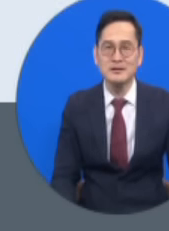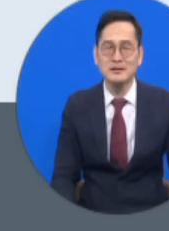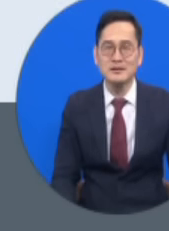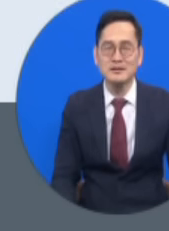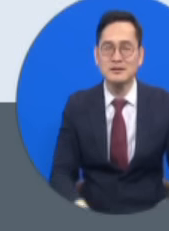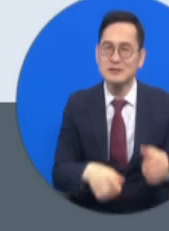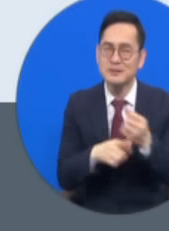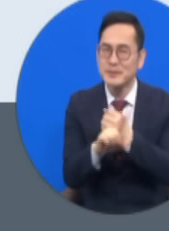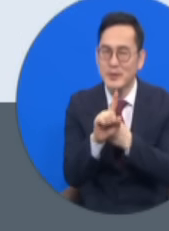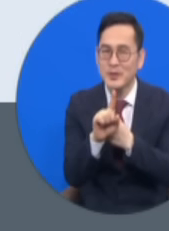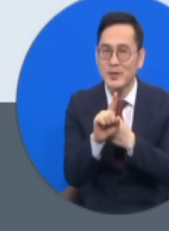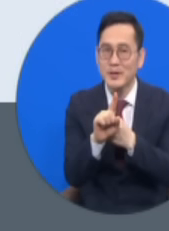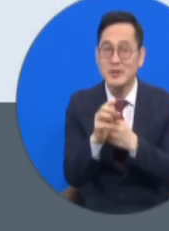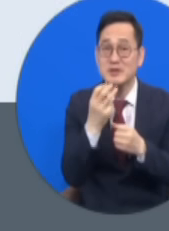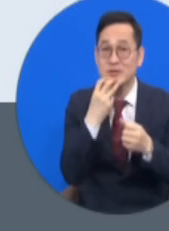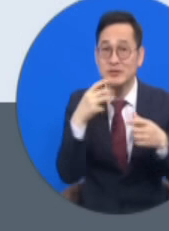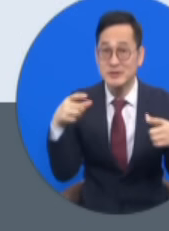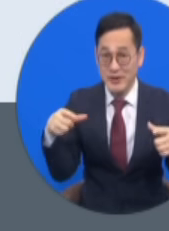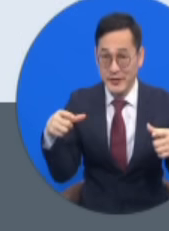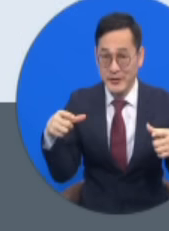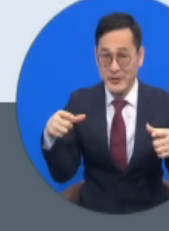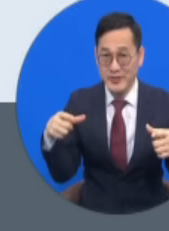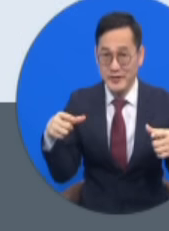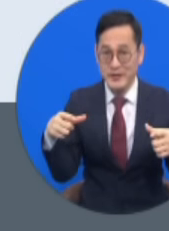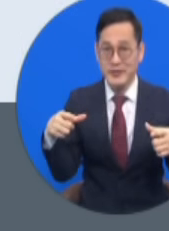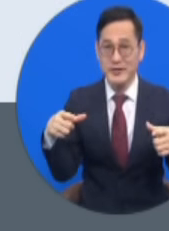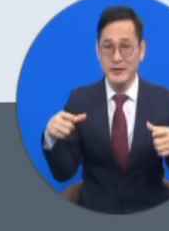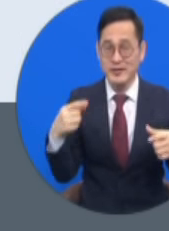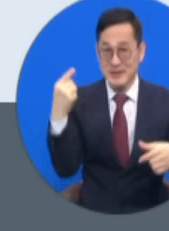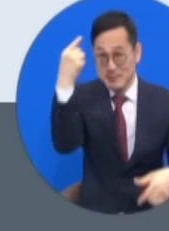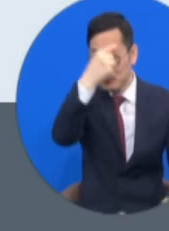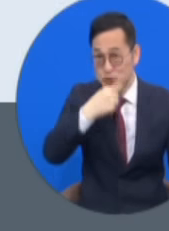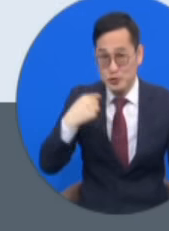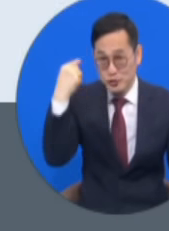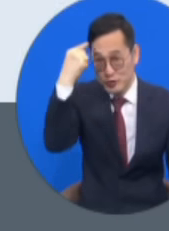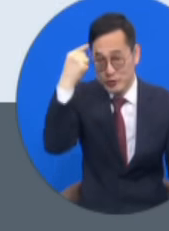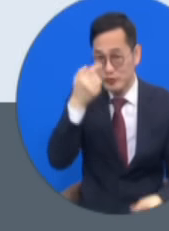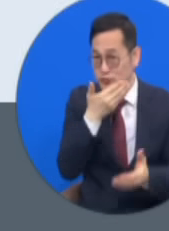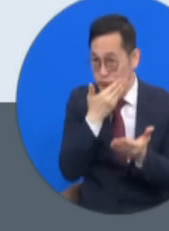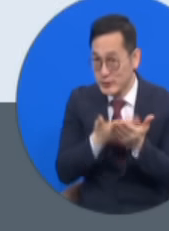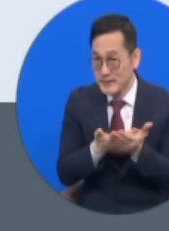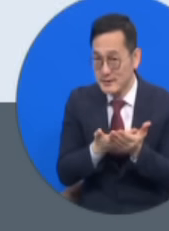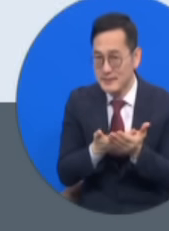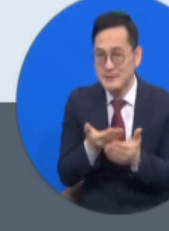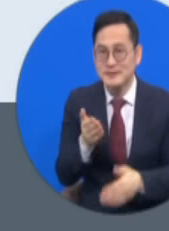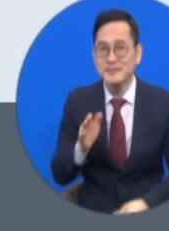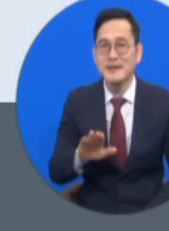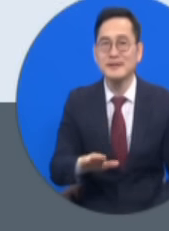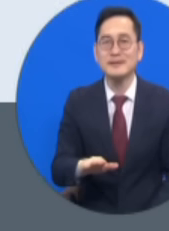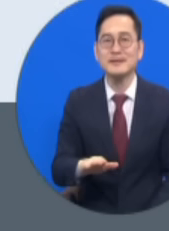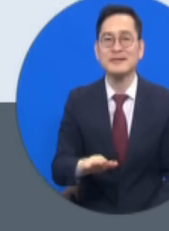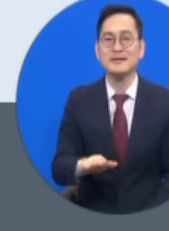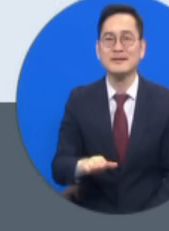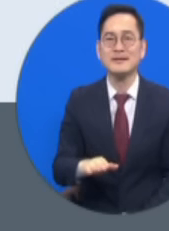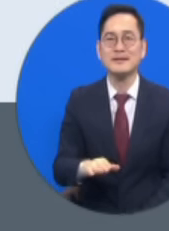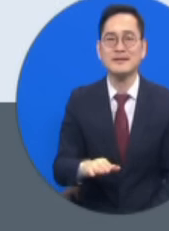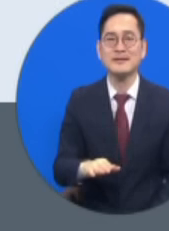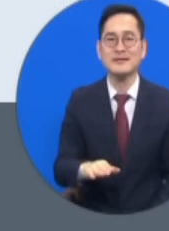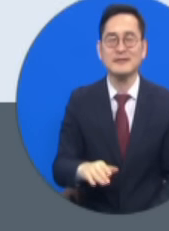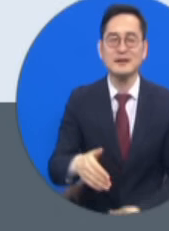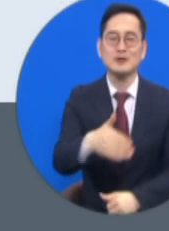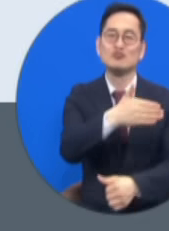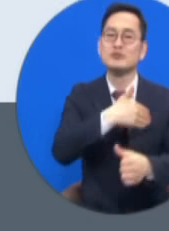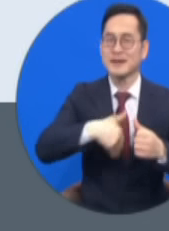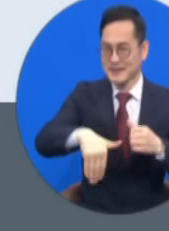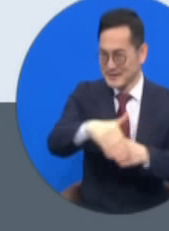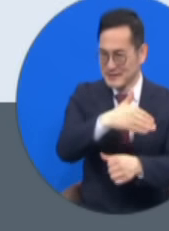뭔 말이냐면 서울에서는 어떤 인물론도 굉장히 뭐 중요할 수 있지만 그것보다는 상당히 바람이다.